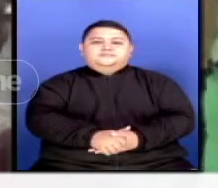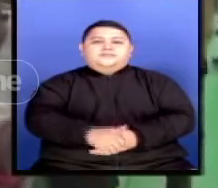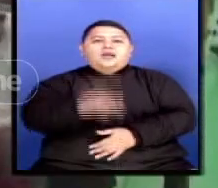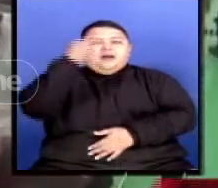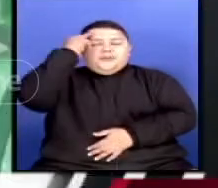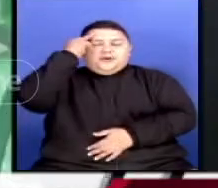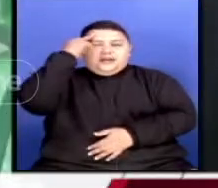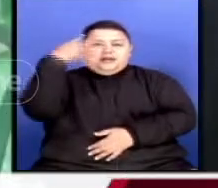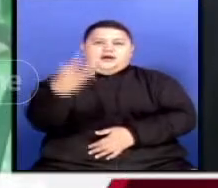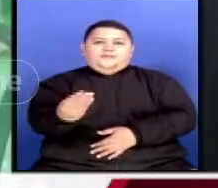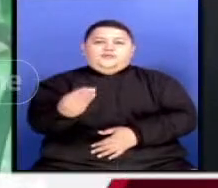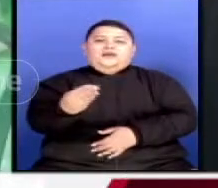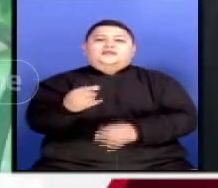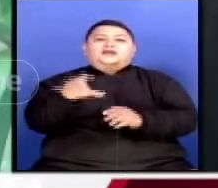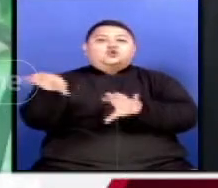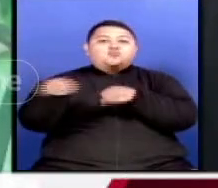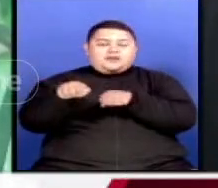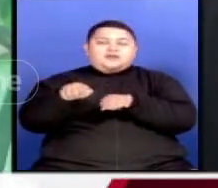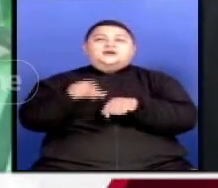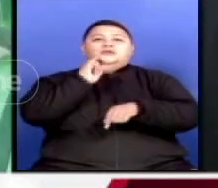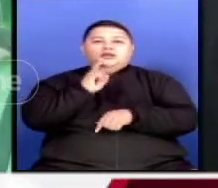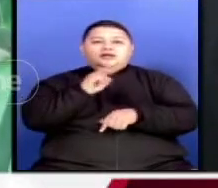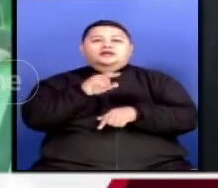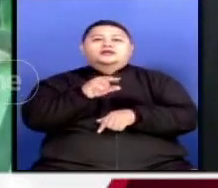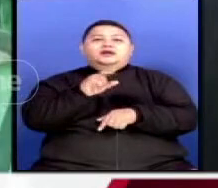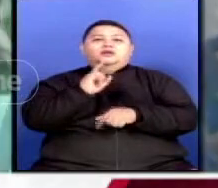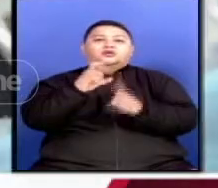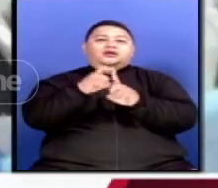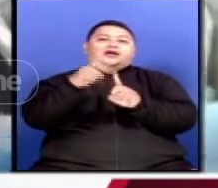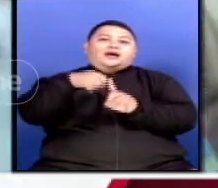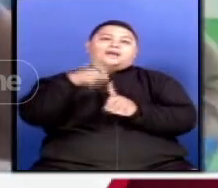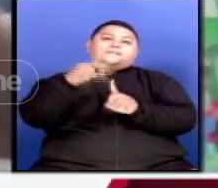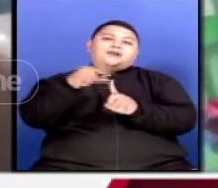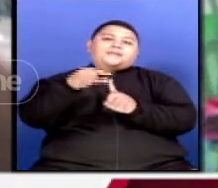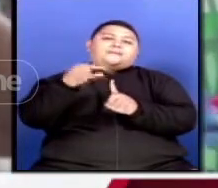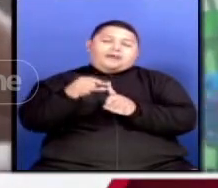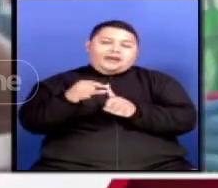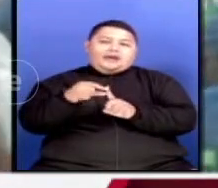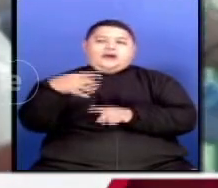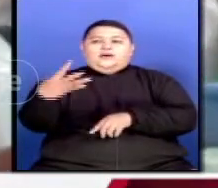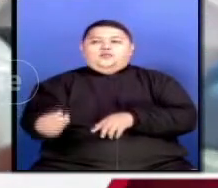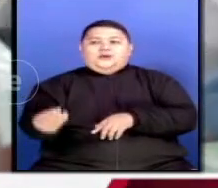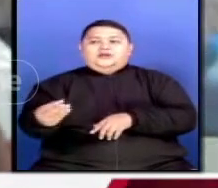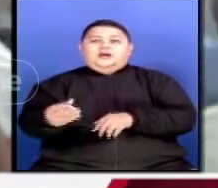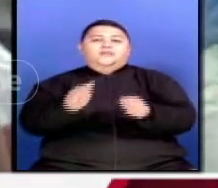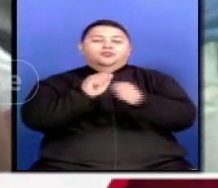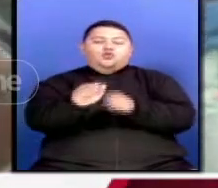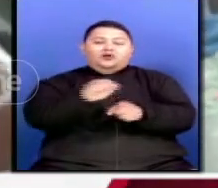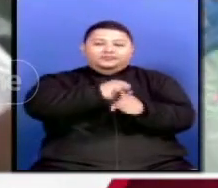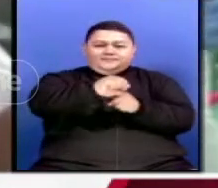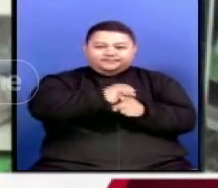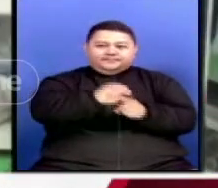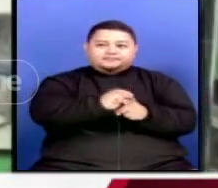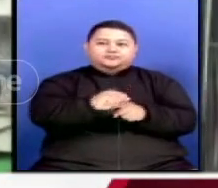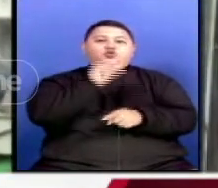Pemerintah Kabupaten Tuban melalui Dinas Ketahanan Pangan, Pertanian dan Perikanan atau DKPPP Kabupaten menggelar pelatihan juru